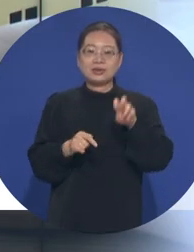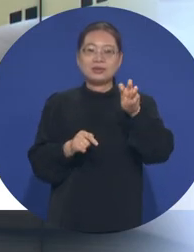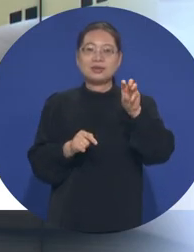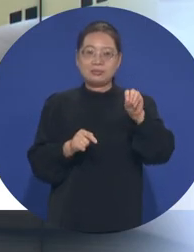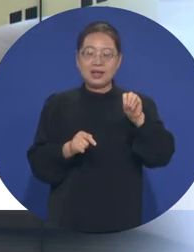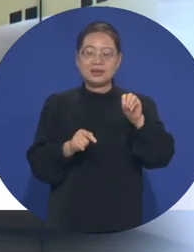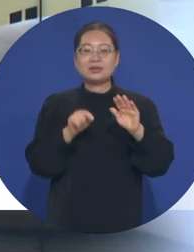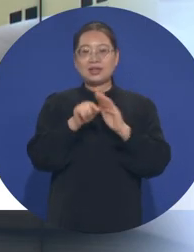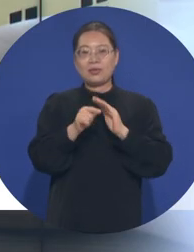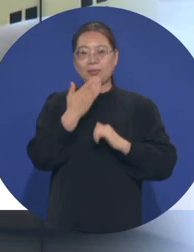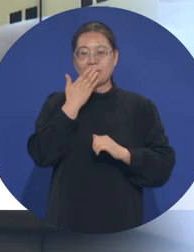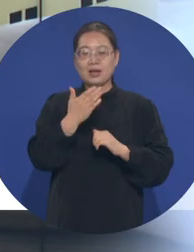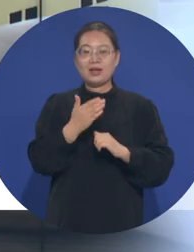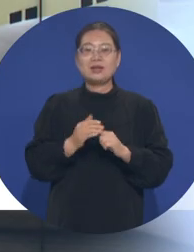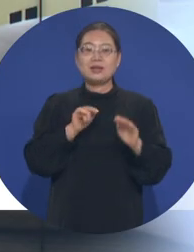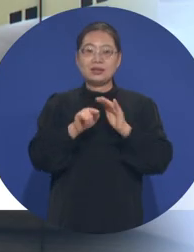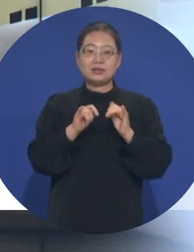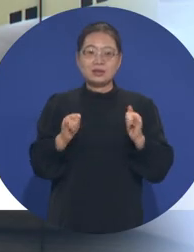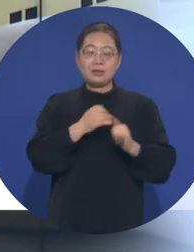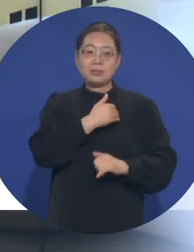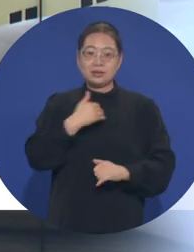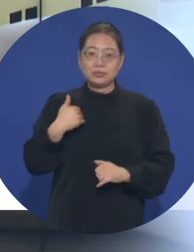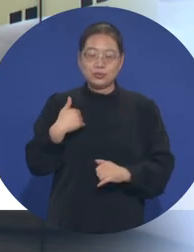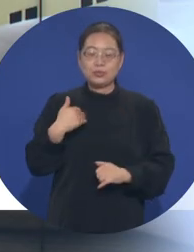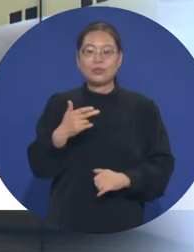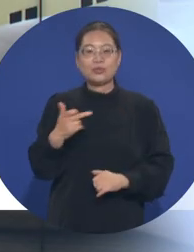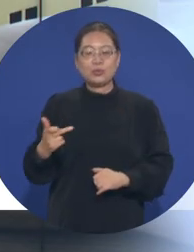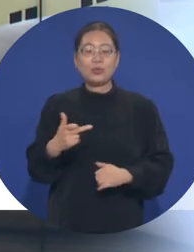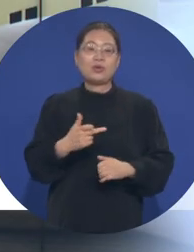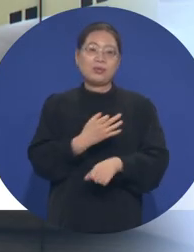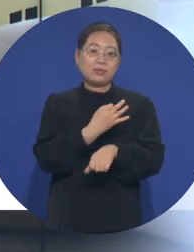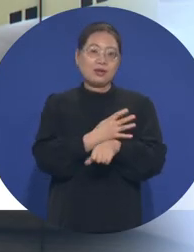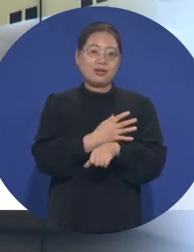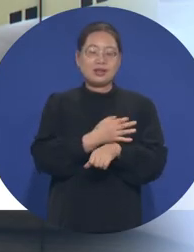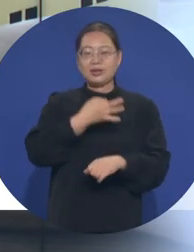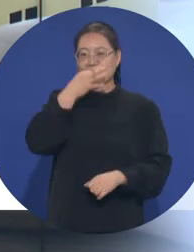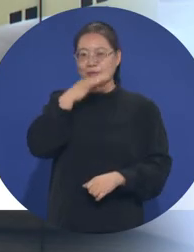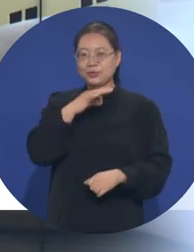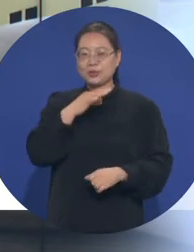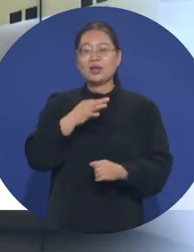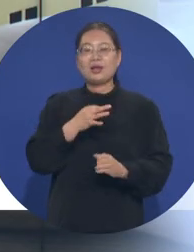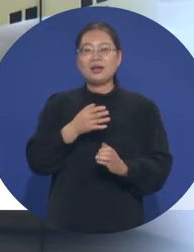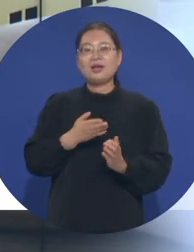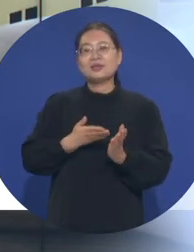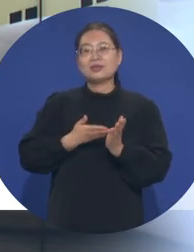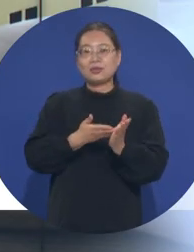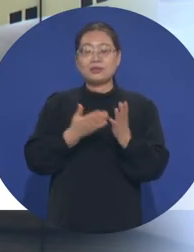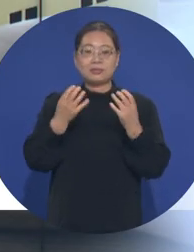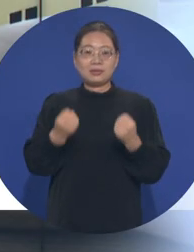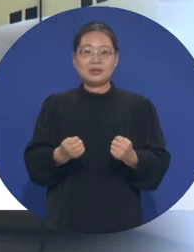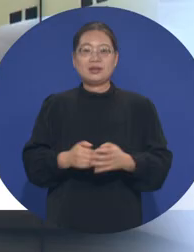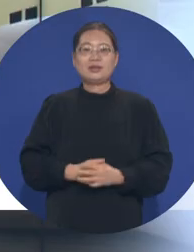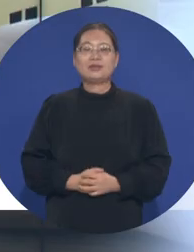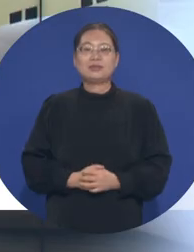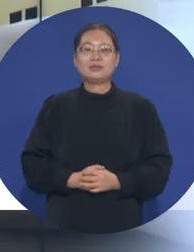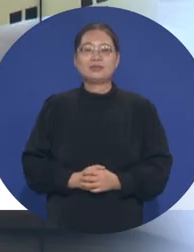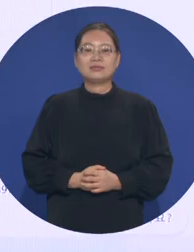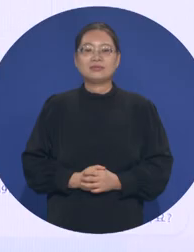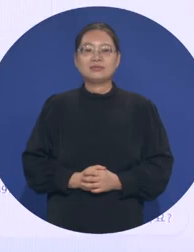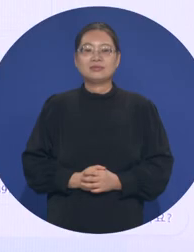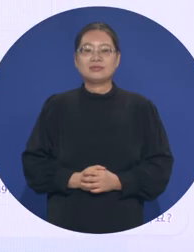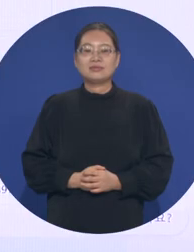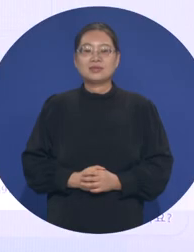짚게 됐는데요 이용자들 만족도도 높습니다 편리하다 유용하다는 의견이 많았습니다 자세한 내용